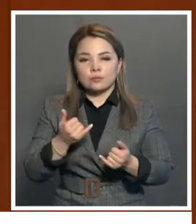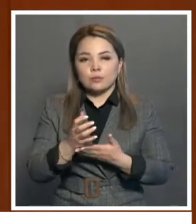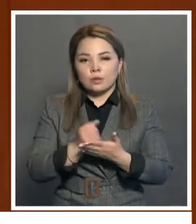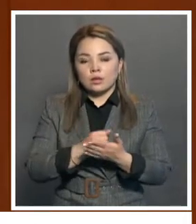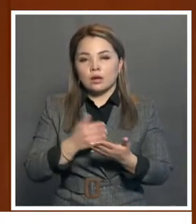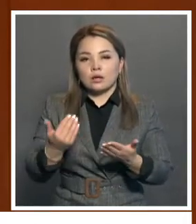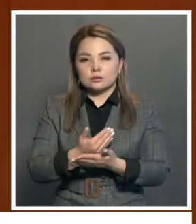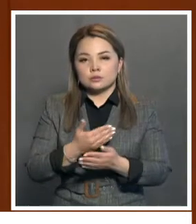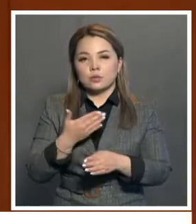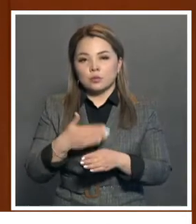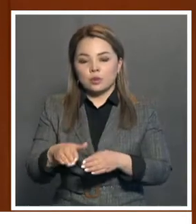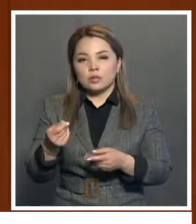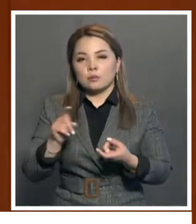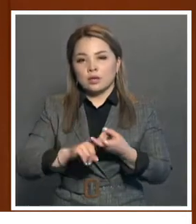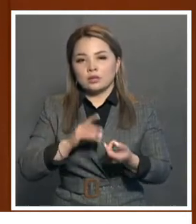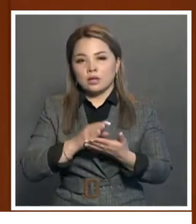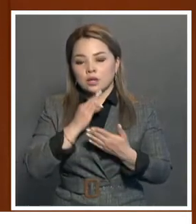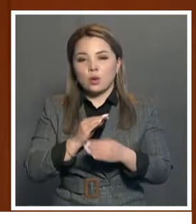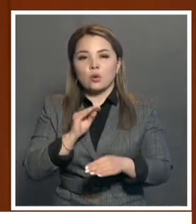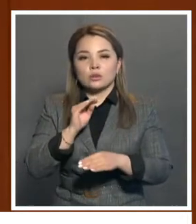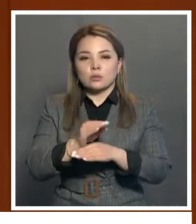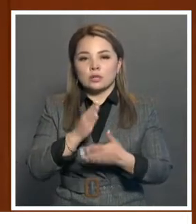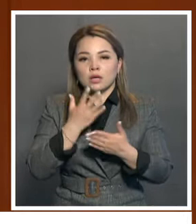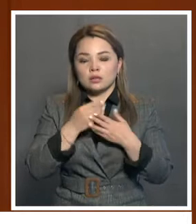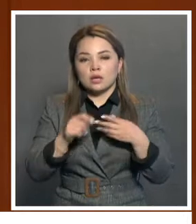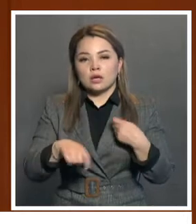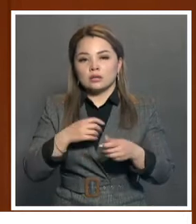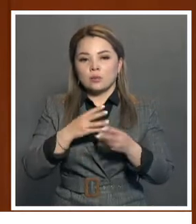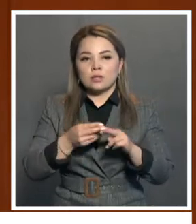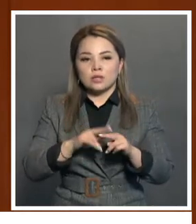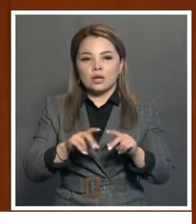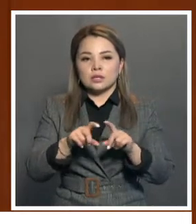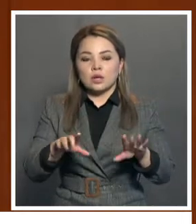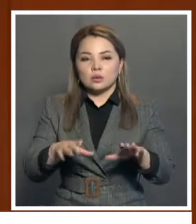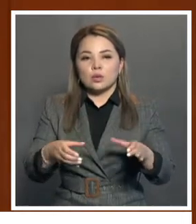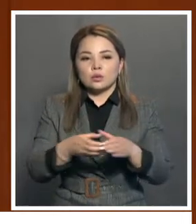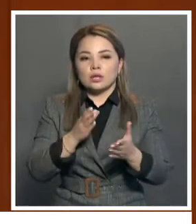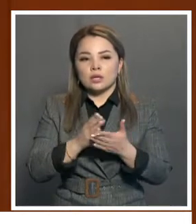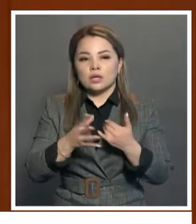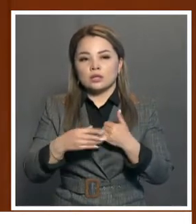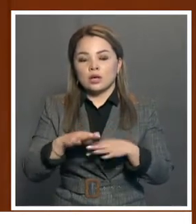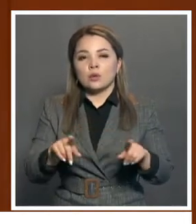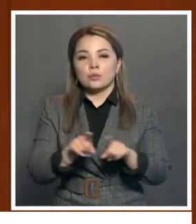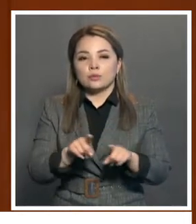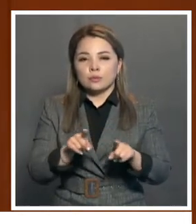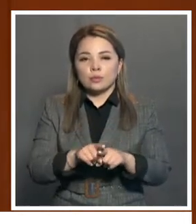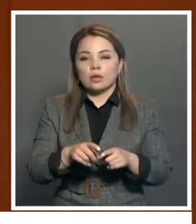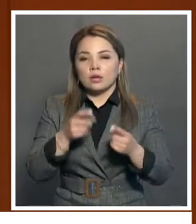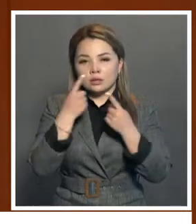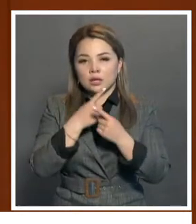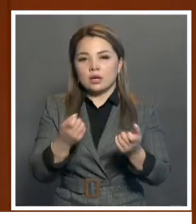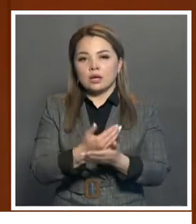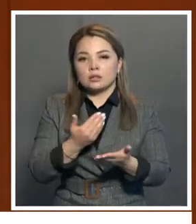қайта бөлімен байланысты. Қосымша шығыстардың айтарлықтай үлесі нысаналы трансферттермен өңірлерге берілетін атап өту